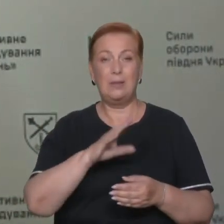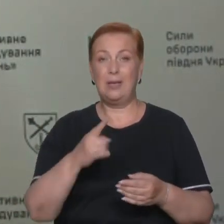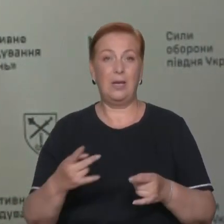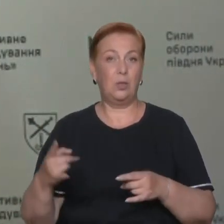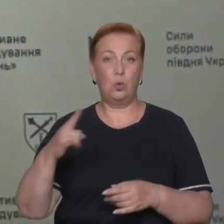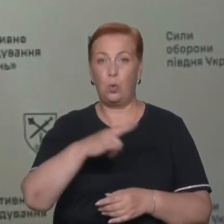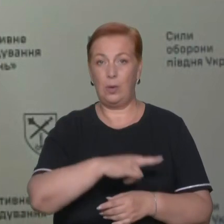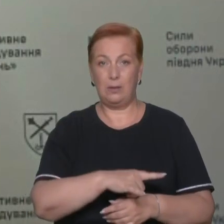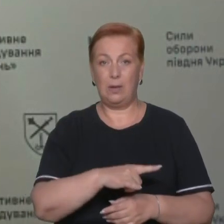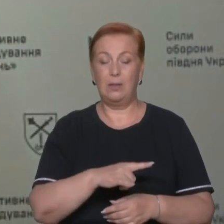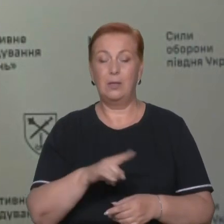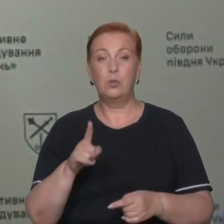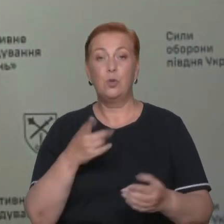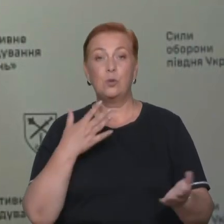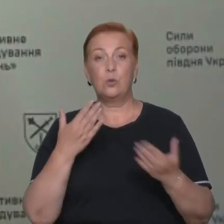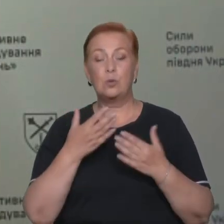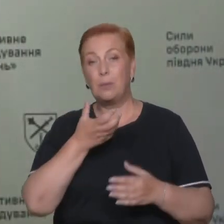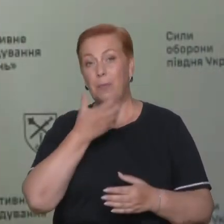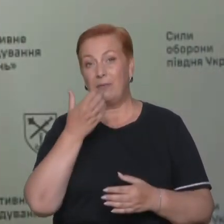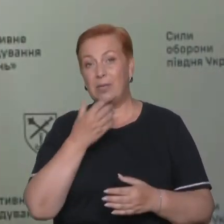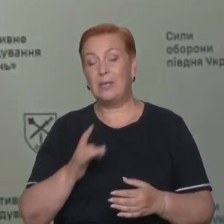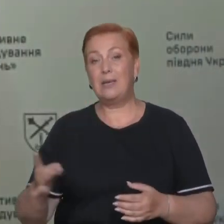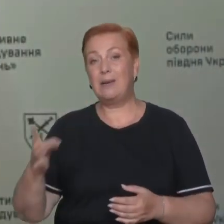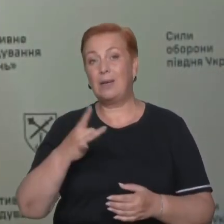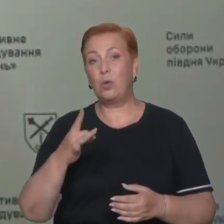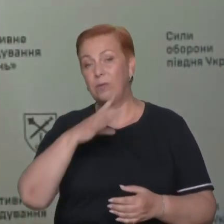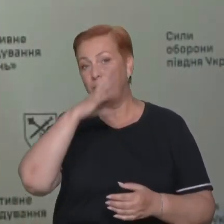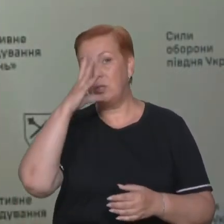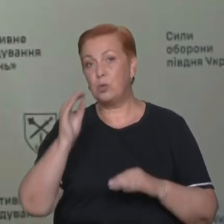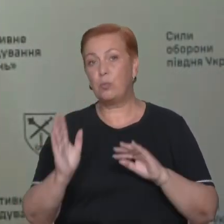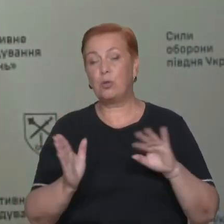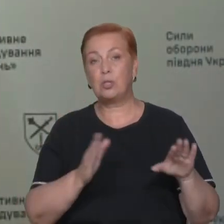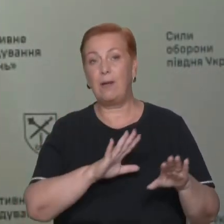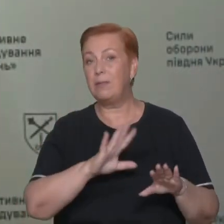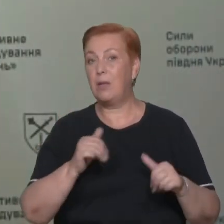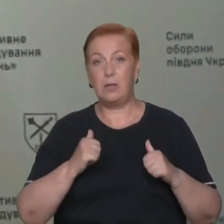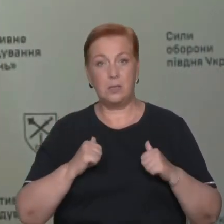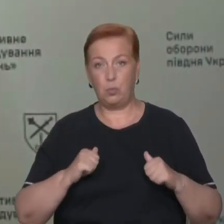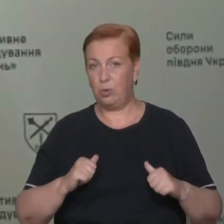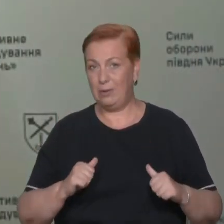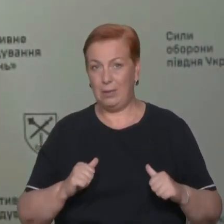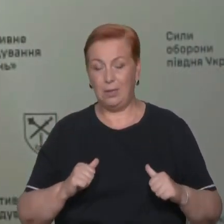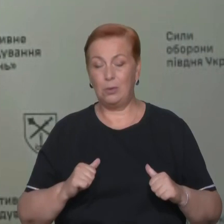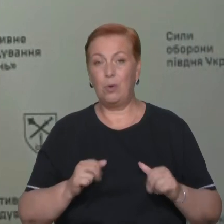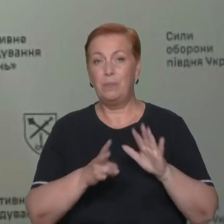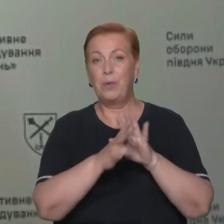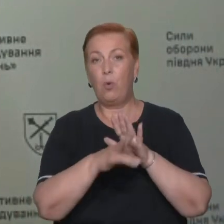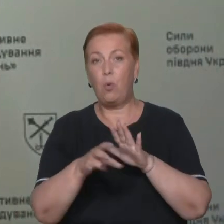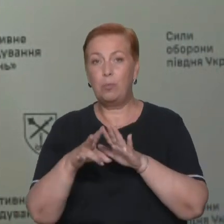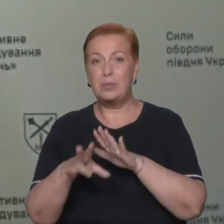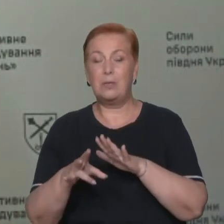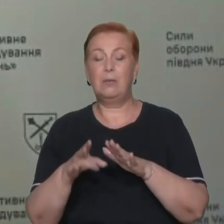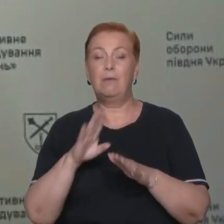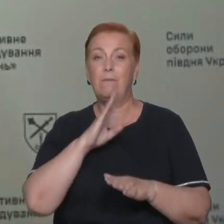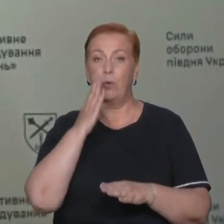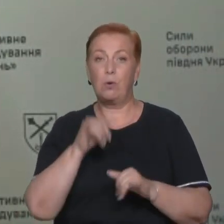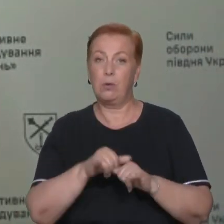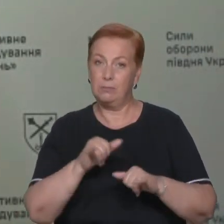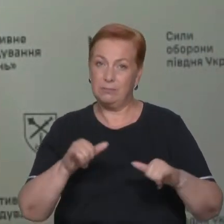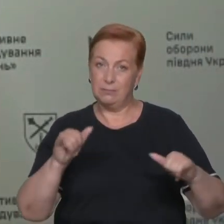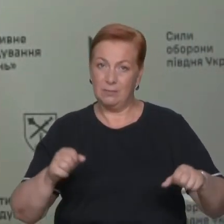Що стосується південних регіонів, то ніч пройшла дуже неспокійно, оскільки обстріли ворог намагається